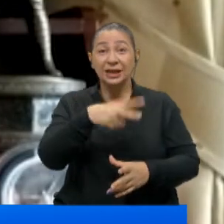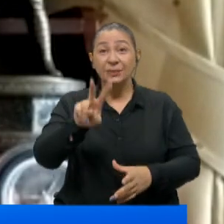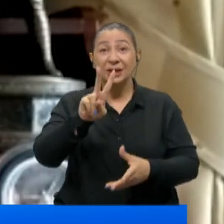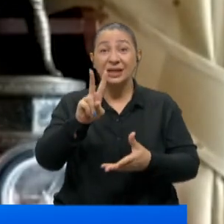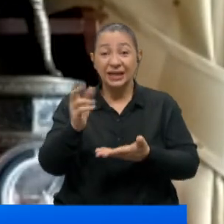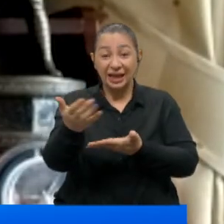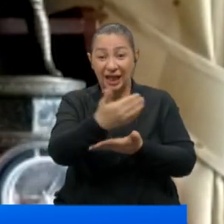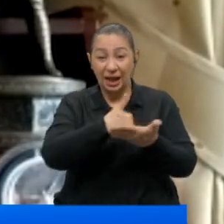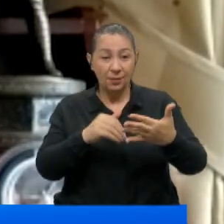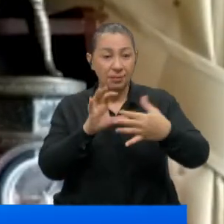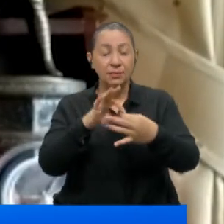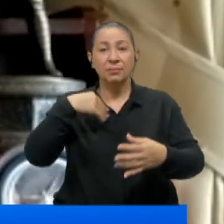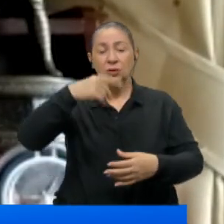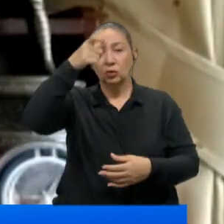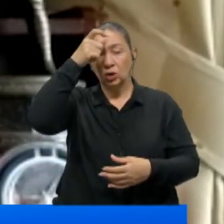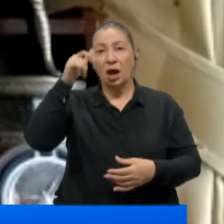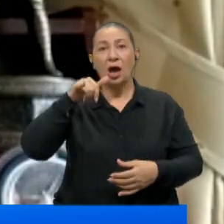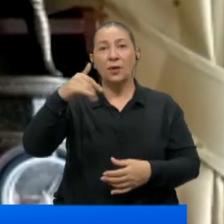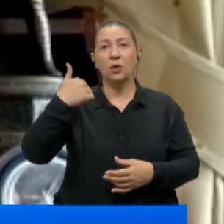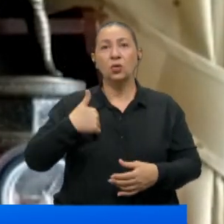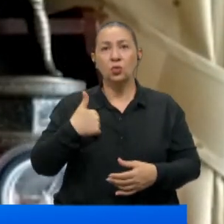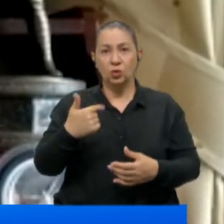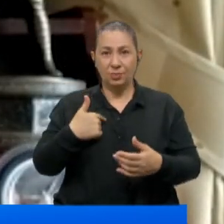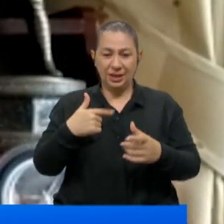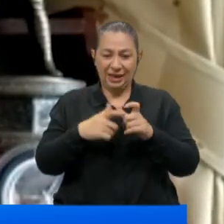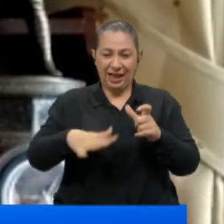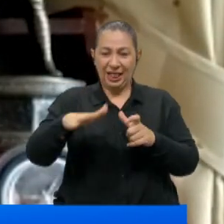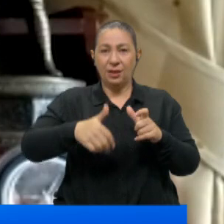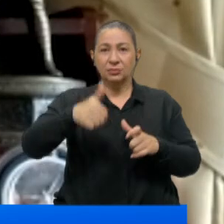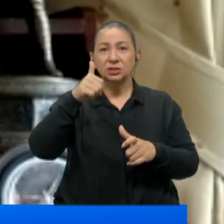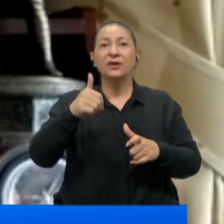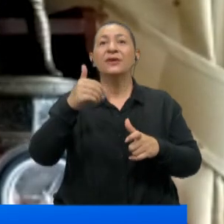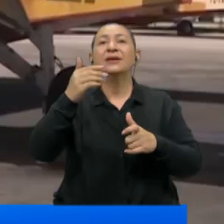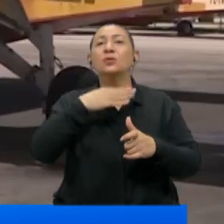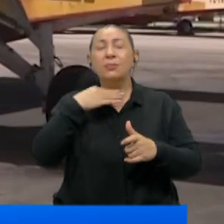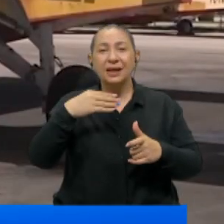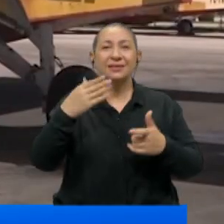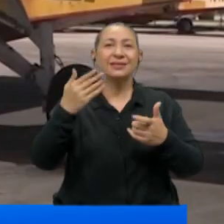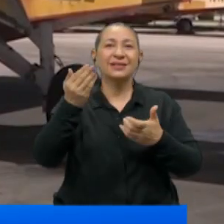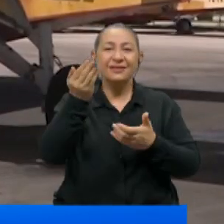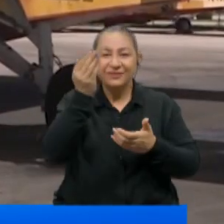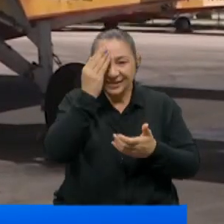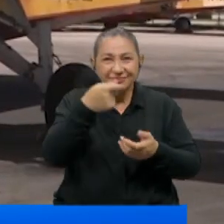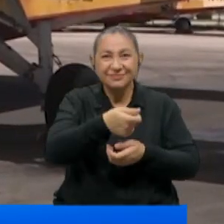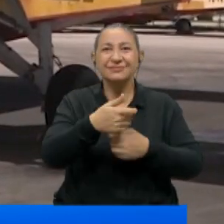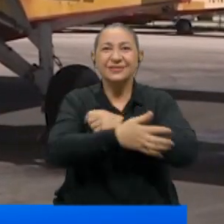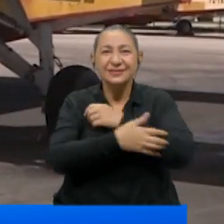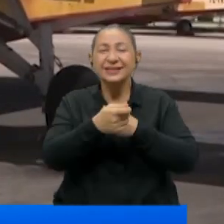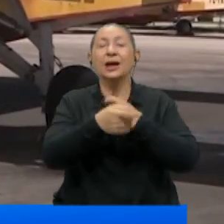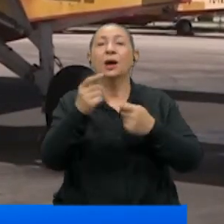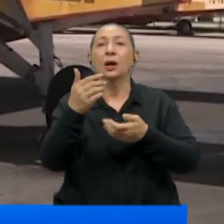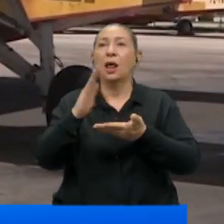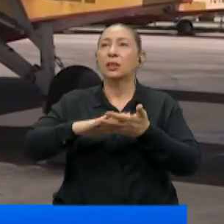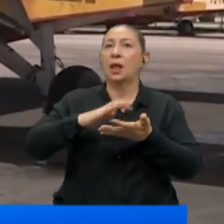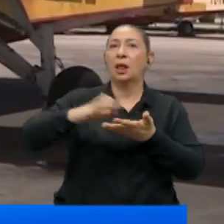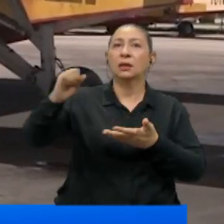geliri bağlamış. Ben Türk Hava Kurumu Genel Başkanı olduğumda fitre, zekat, kurban derisi. Artık kurban derilerini toplama yetkisi de